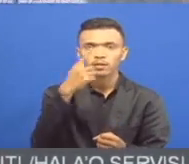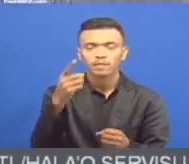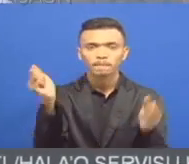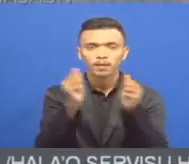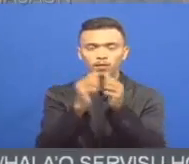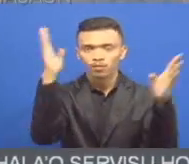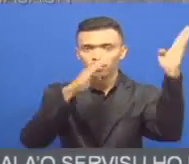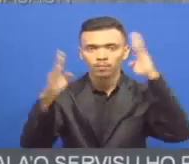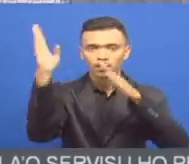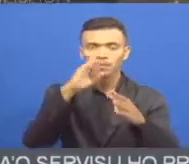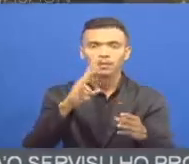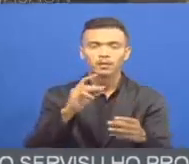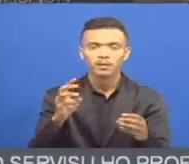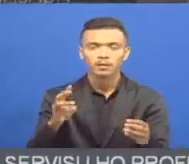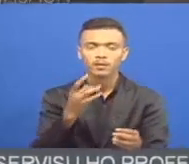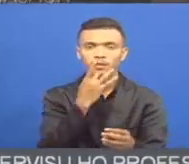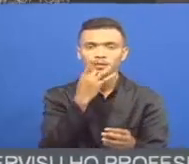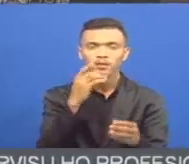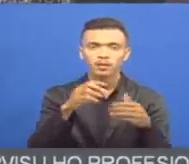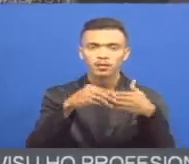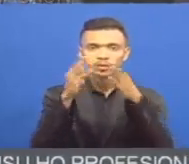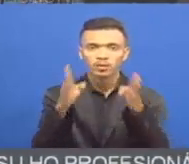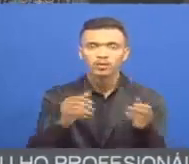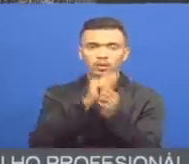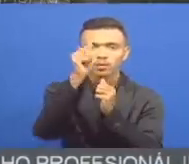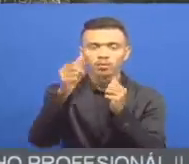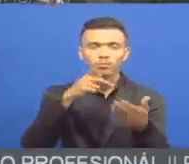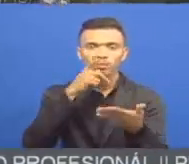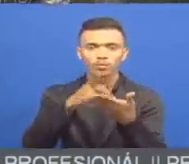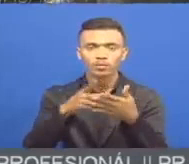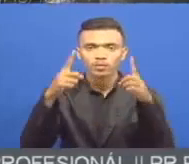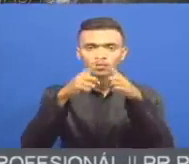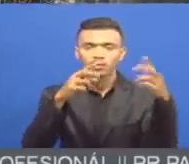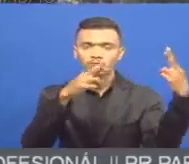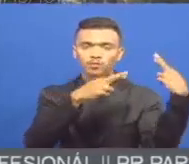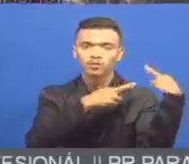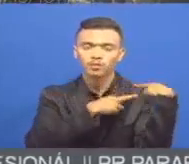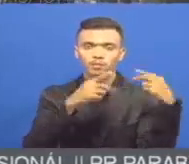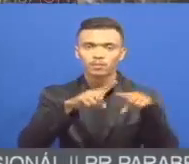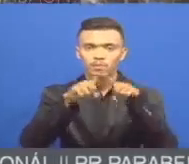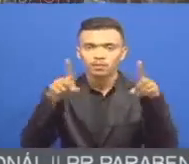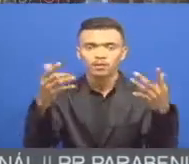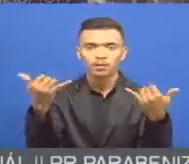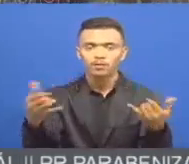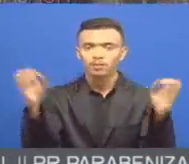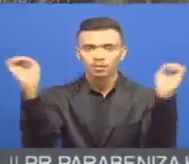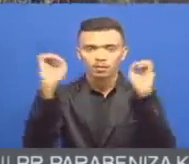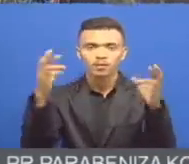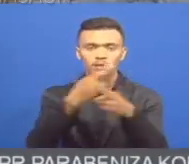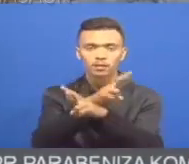problema eletricidade ne, autoridade local hato bebeik ona ba proposta ba parte relevante, mai beto ohi loron la